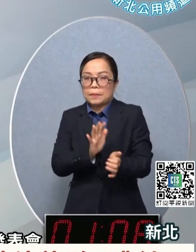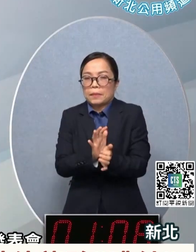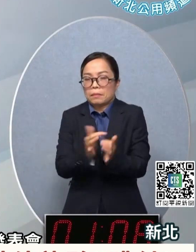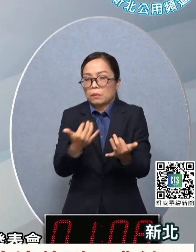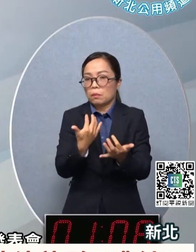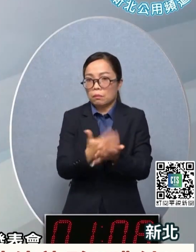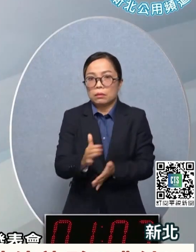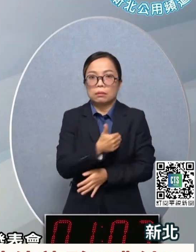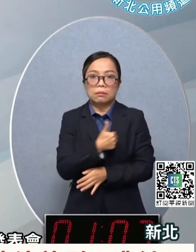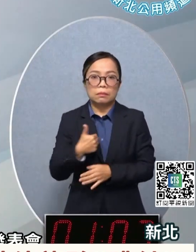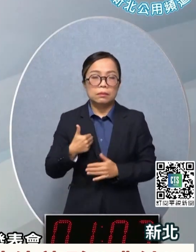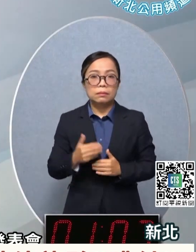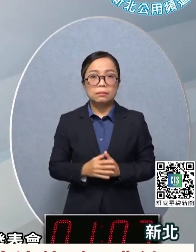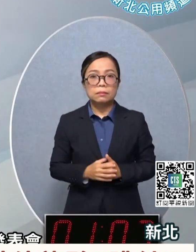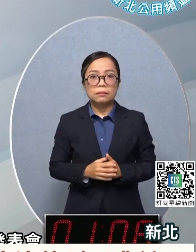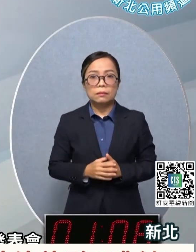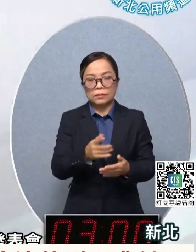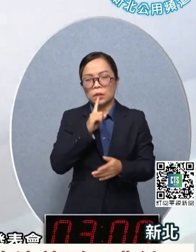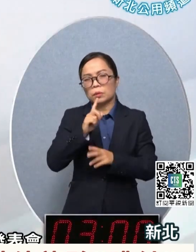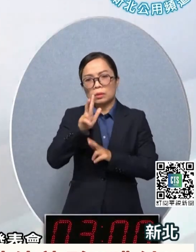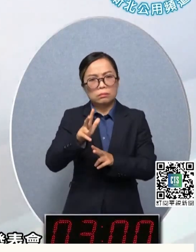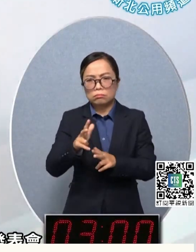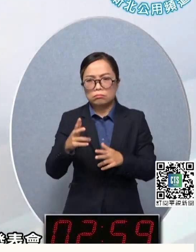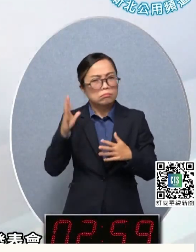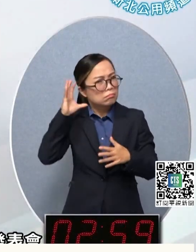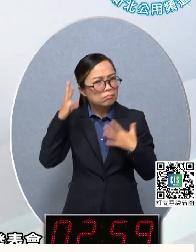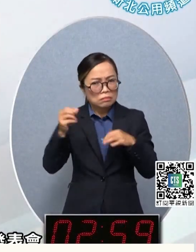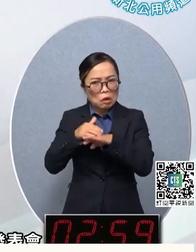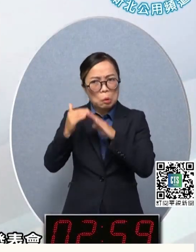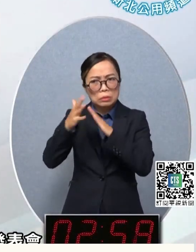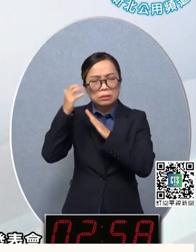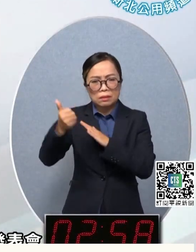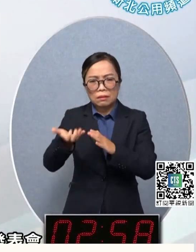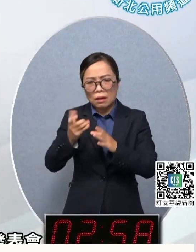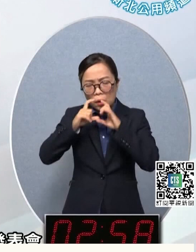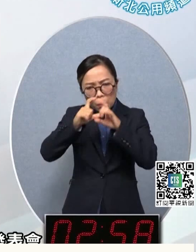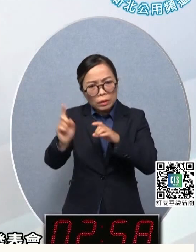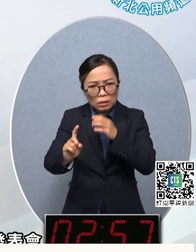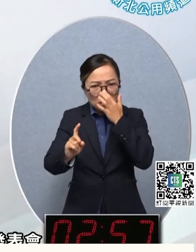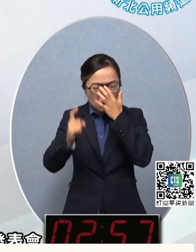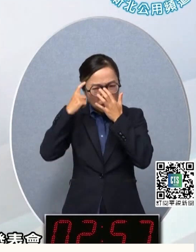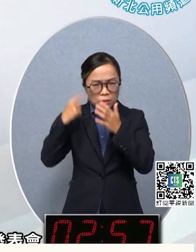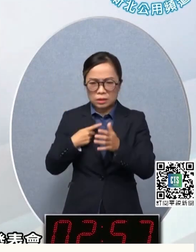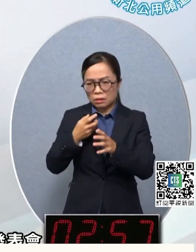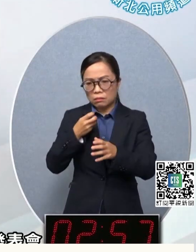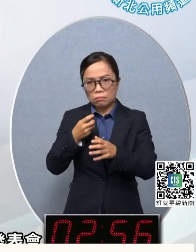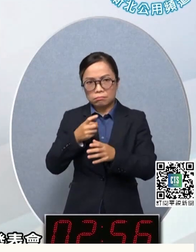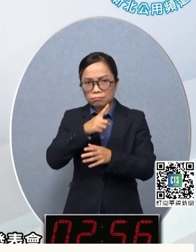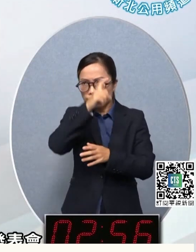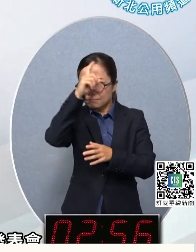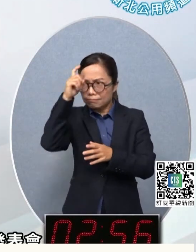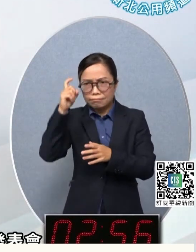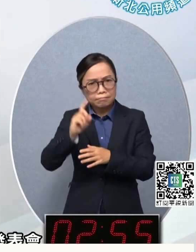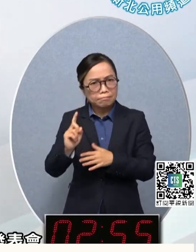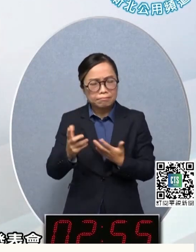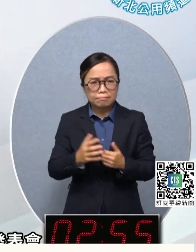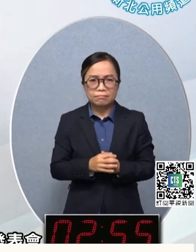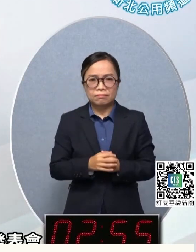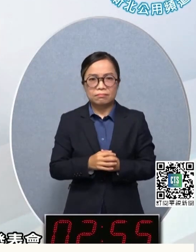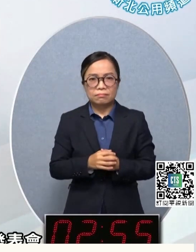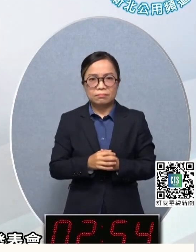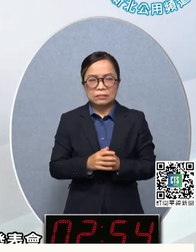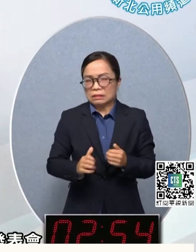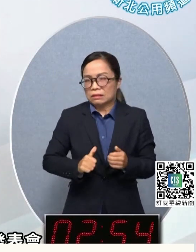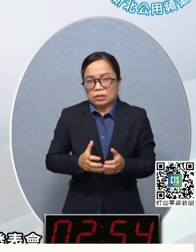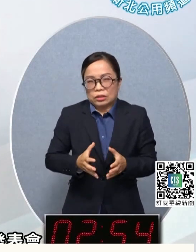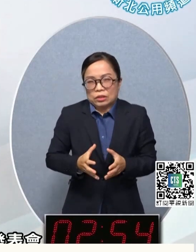选人林佳龙真正挡袂掉啊！ 我听不太懂侯市长刚刚的回答，我想发言人应该也是一头雾水啦。真的不